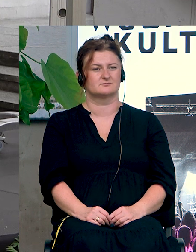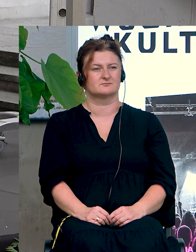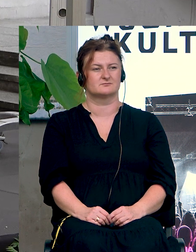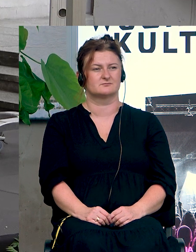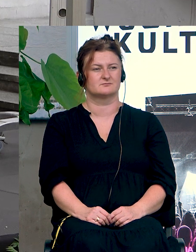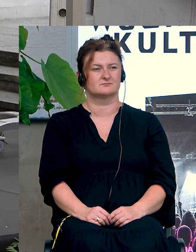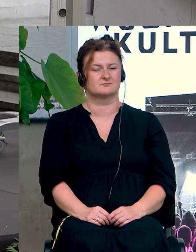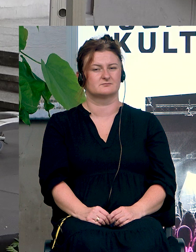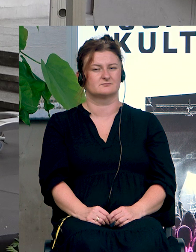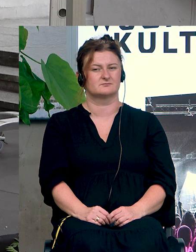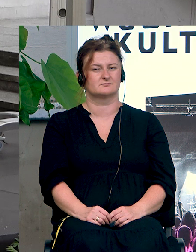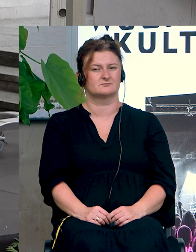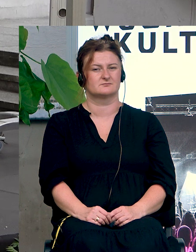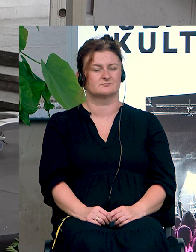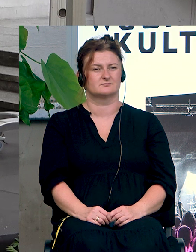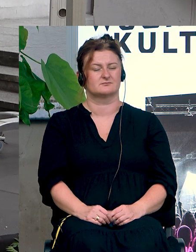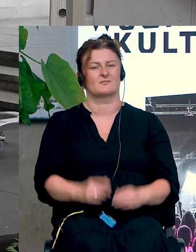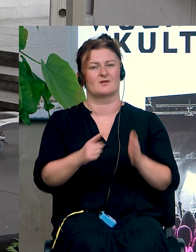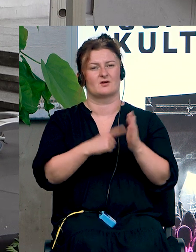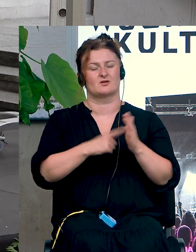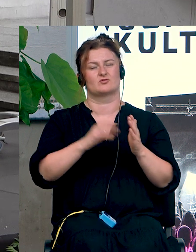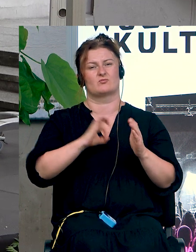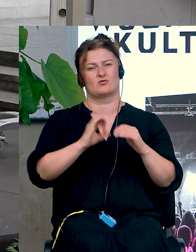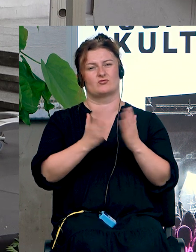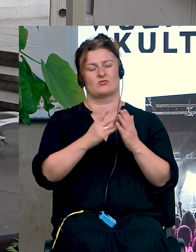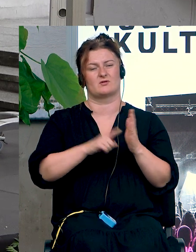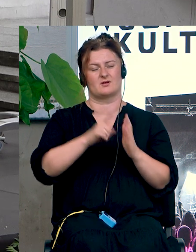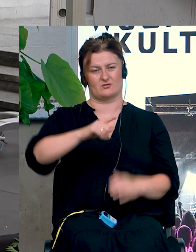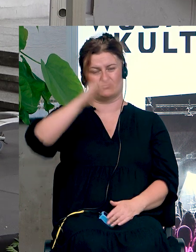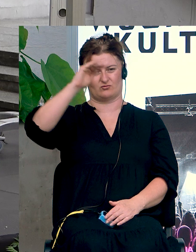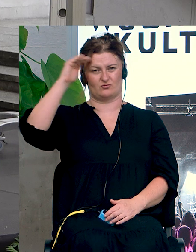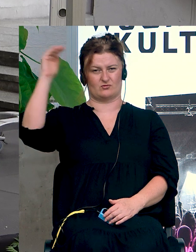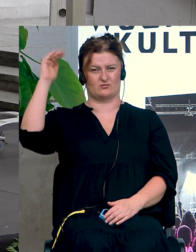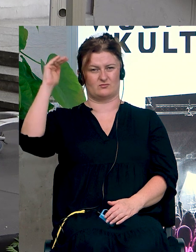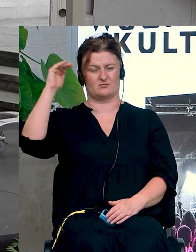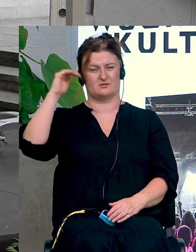Часто мої книжки для дорослих зустрічають більше опору в